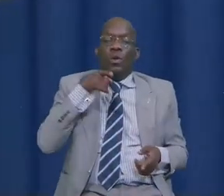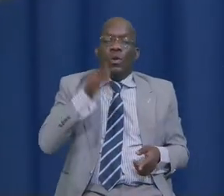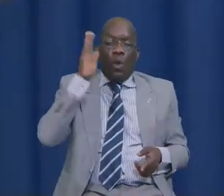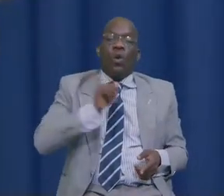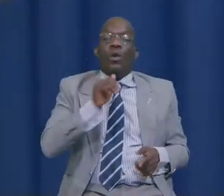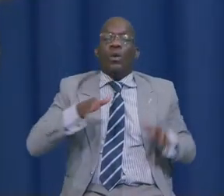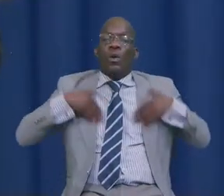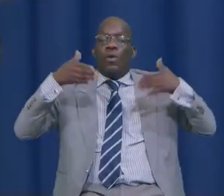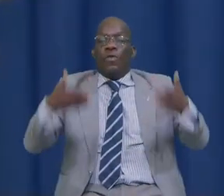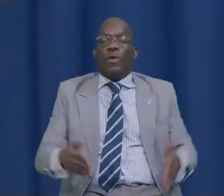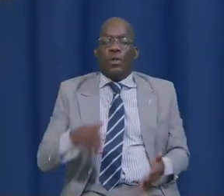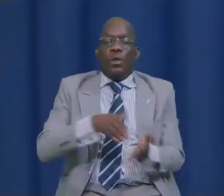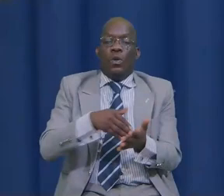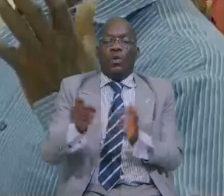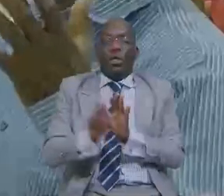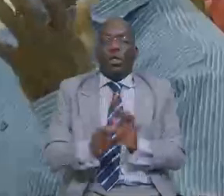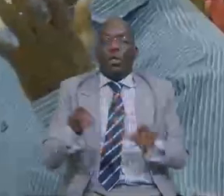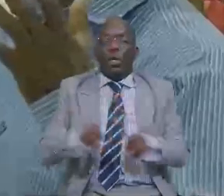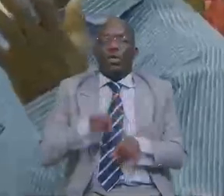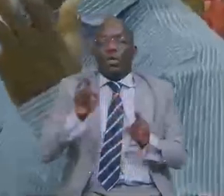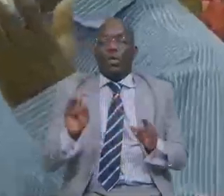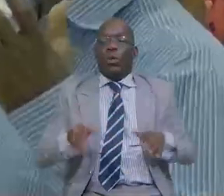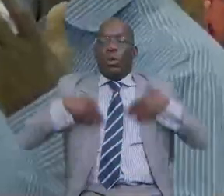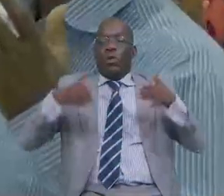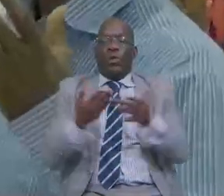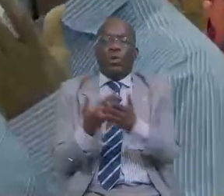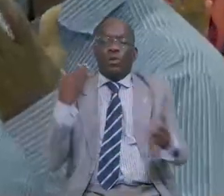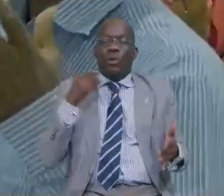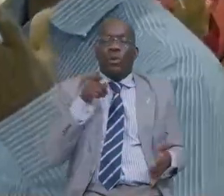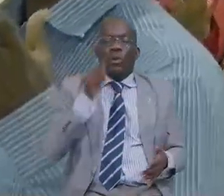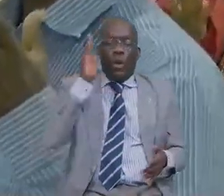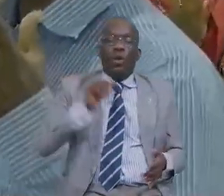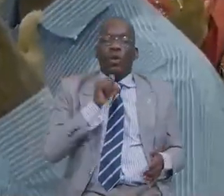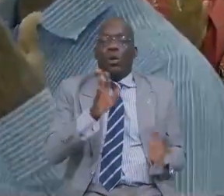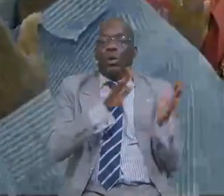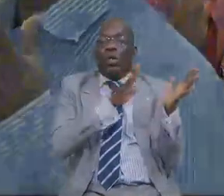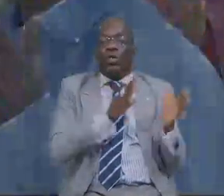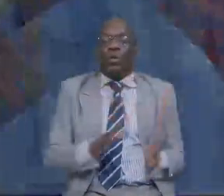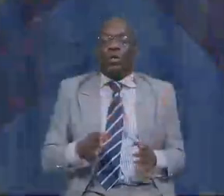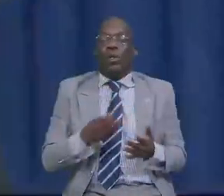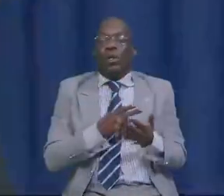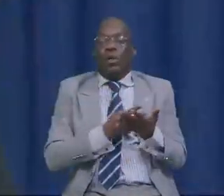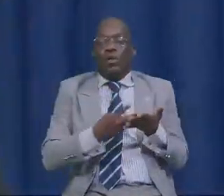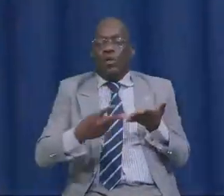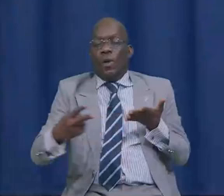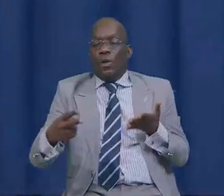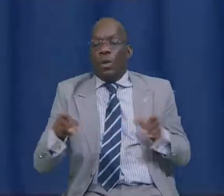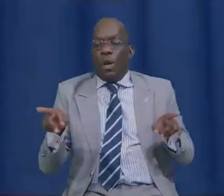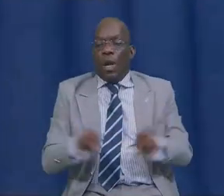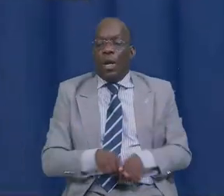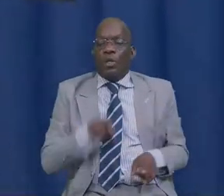pas confesser la faiblesse comme tu le confessais avant. Tu ne vas pas espérer l'échec comme